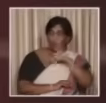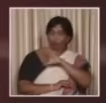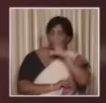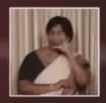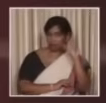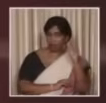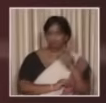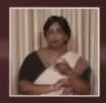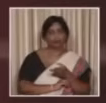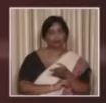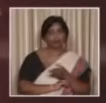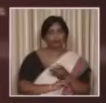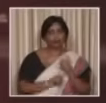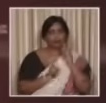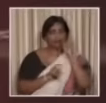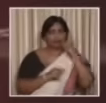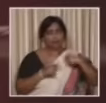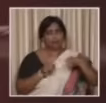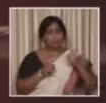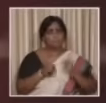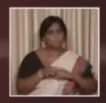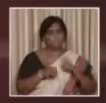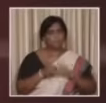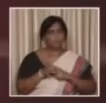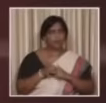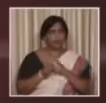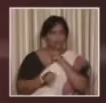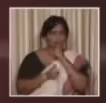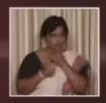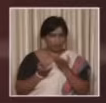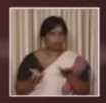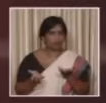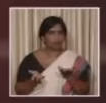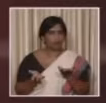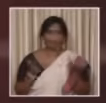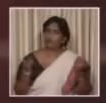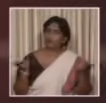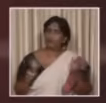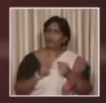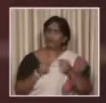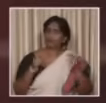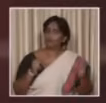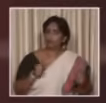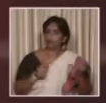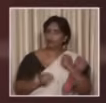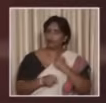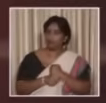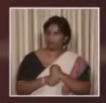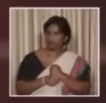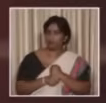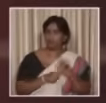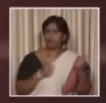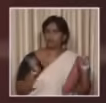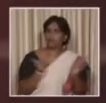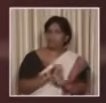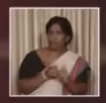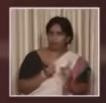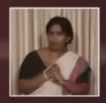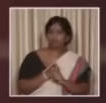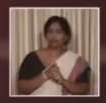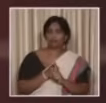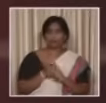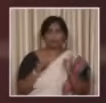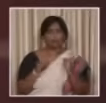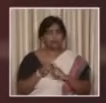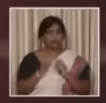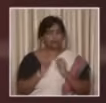පුරාවටම අපි ජනතාවගේ ප්‍රශ්න කතා කරනවද නැත්නම් විපක්ෂයේ ආණ්ඩු පක්ෂයේ ගහගත්ත අයගේ